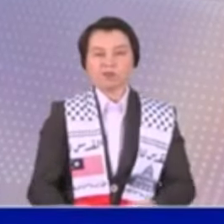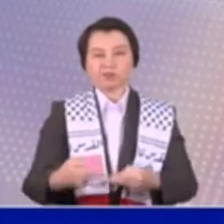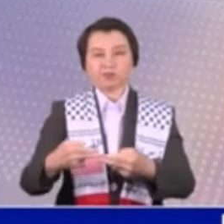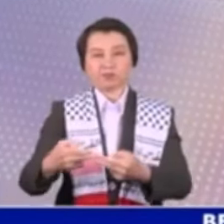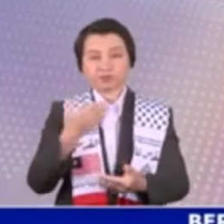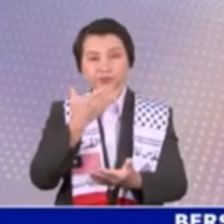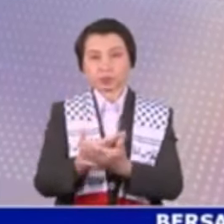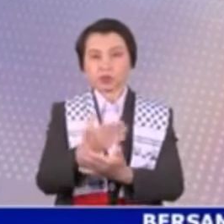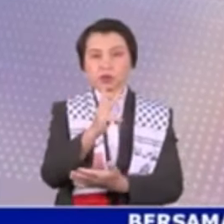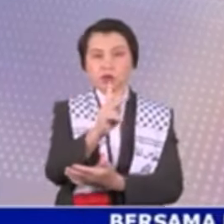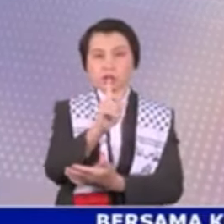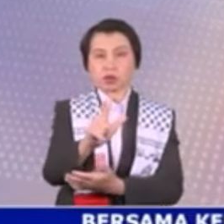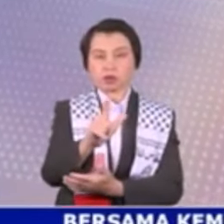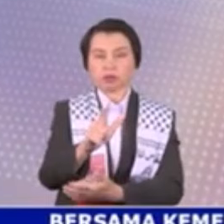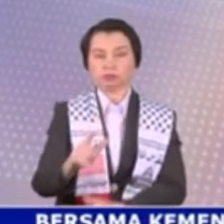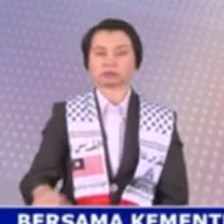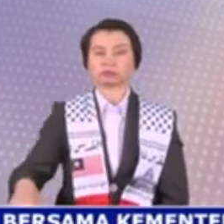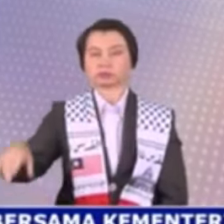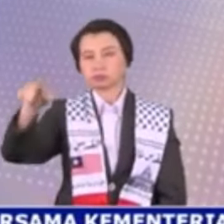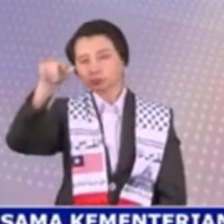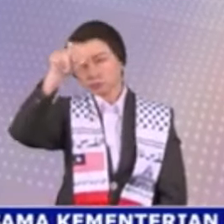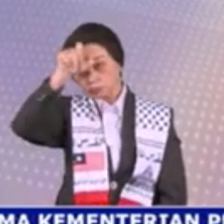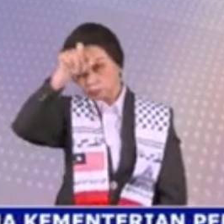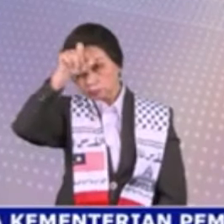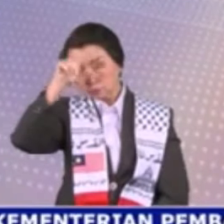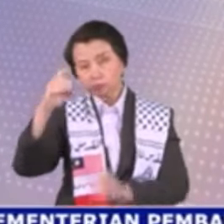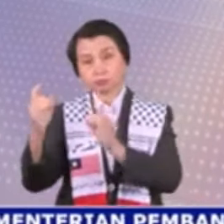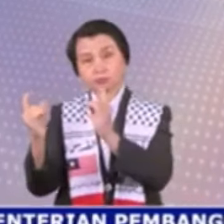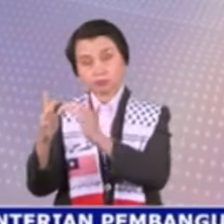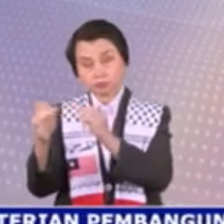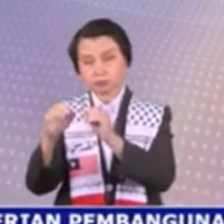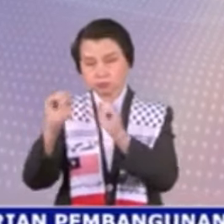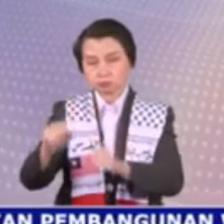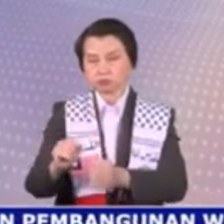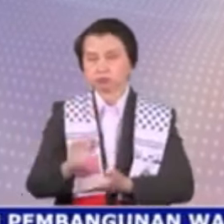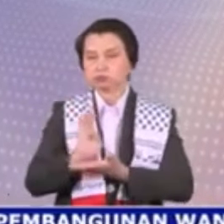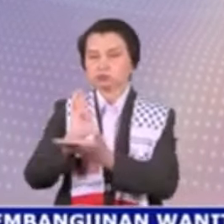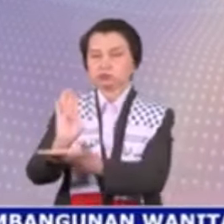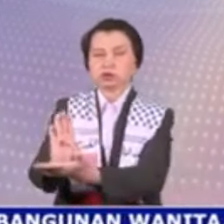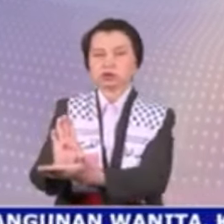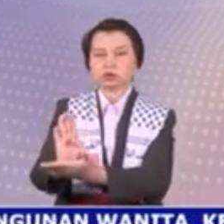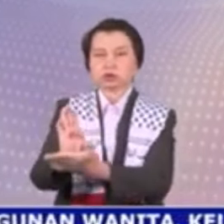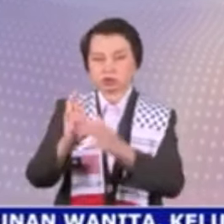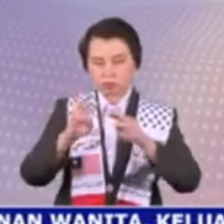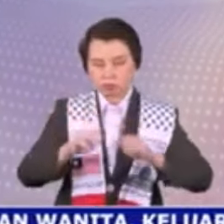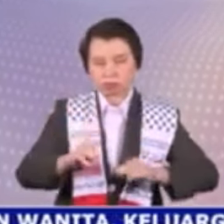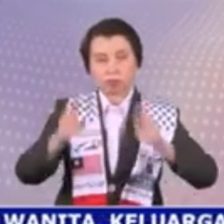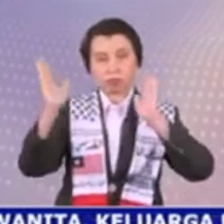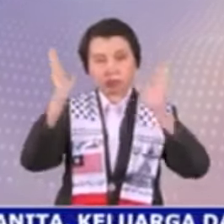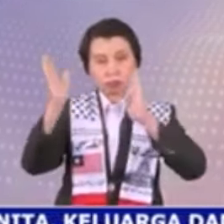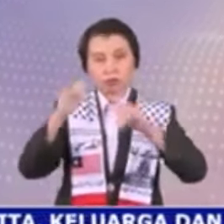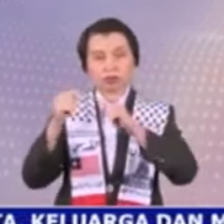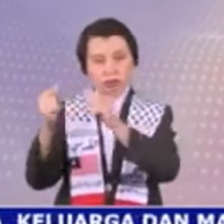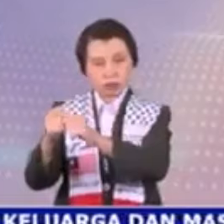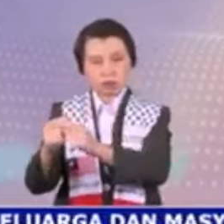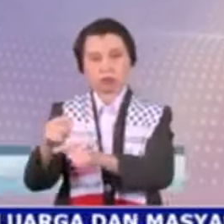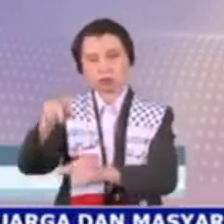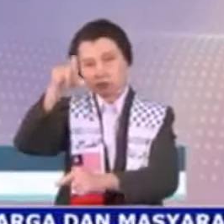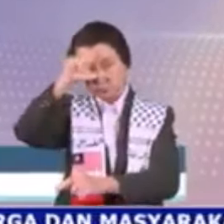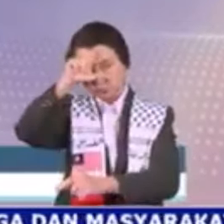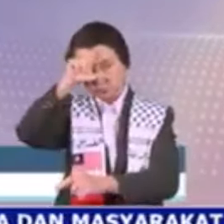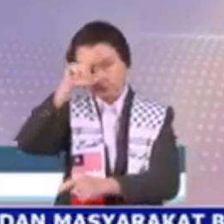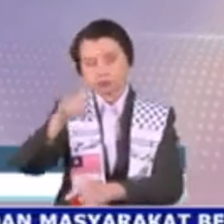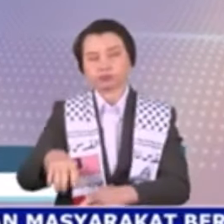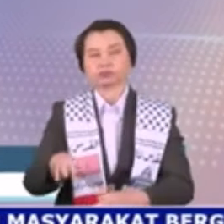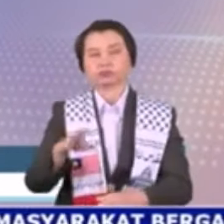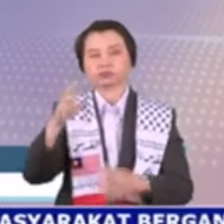Hubungan baik Kuala Lumpur Kaherah membolehkan bantuan kemanusiaan dari Malaysia tiba di Palestin. Perdana Menteri Datuk Seri Anwar